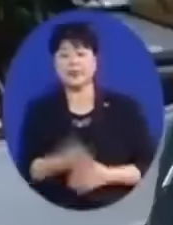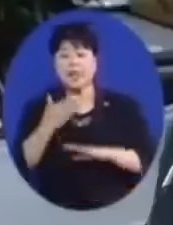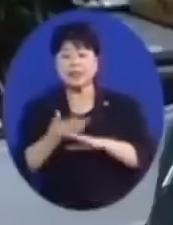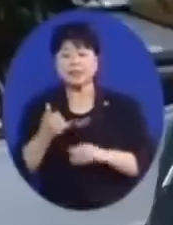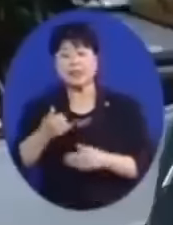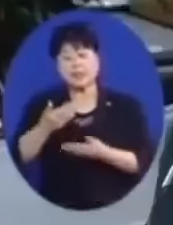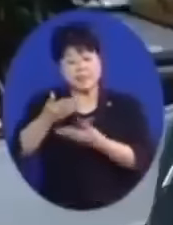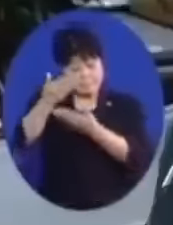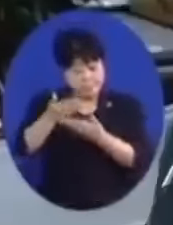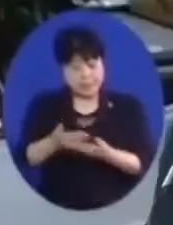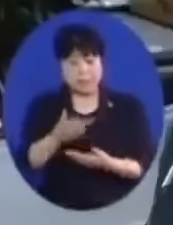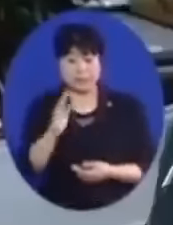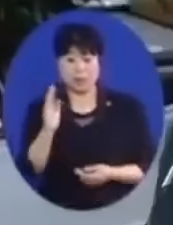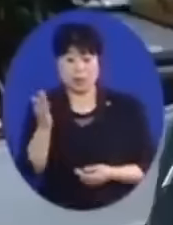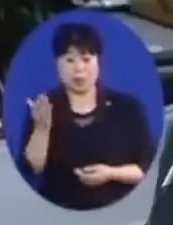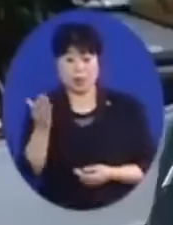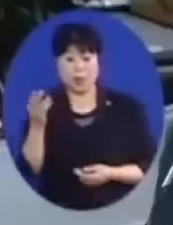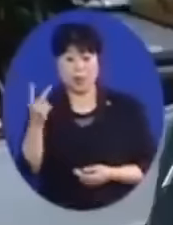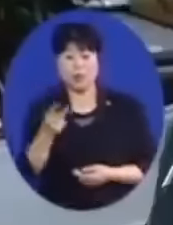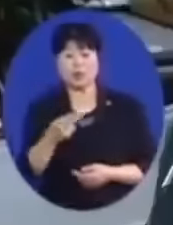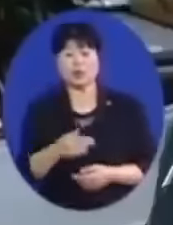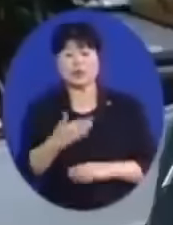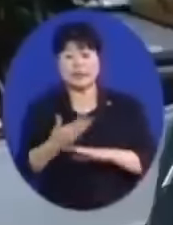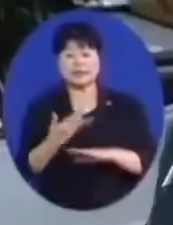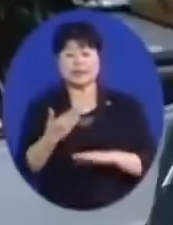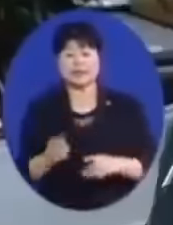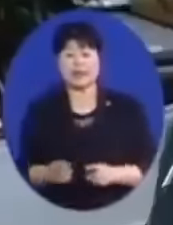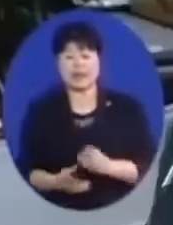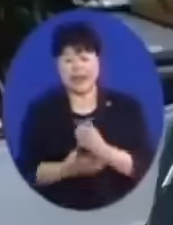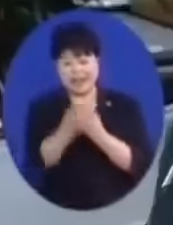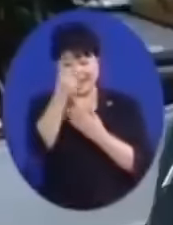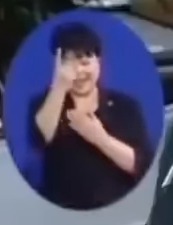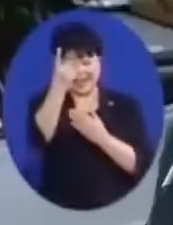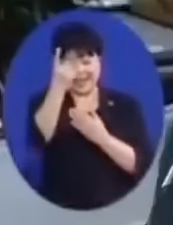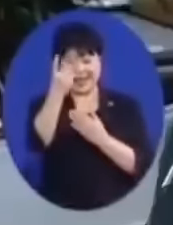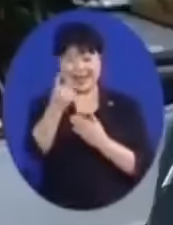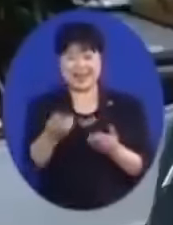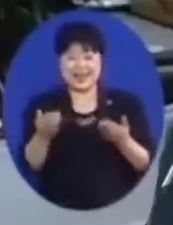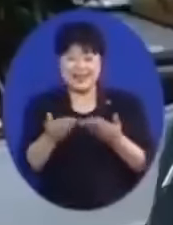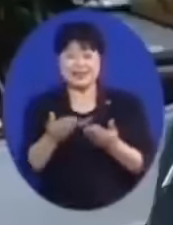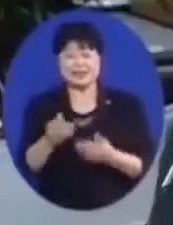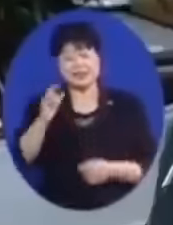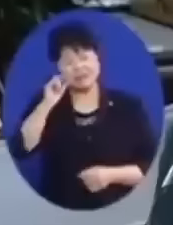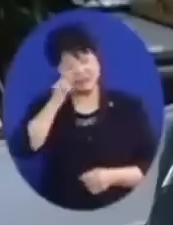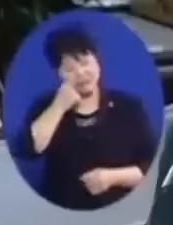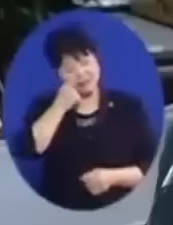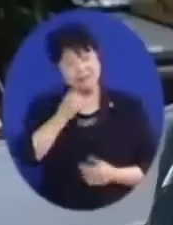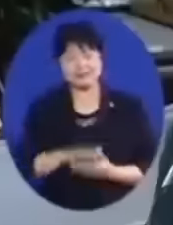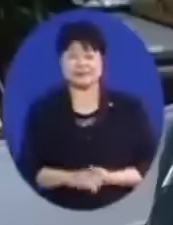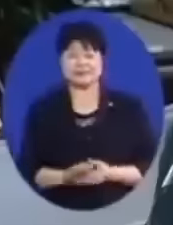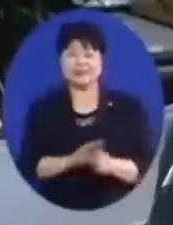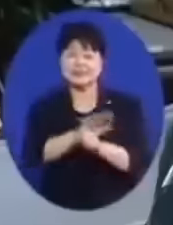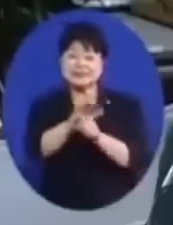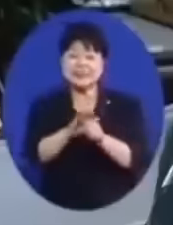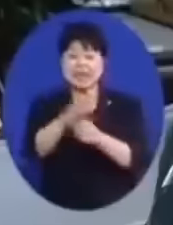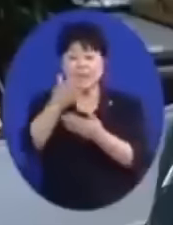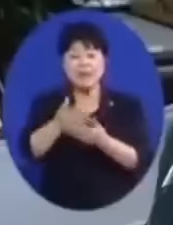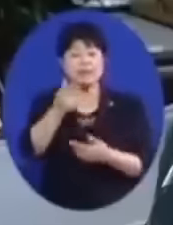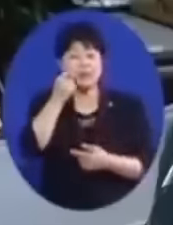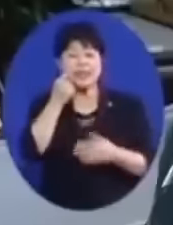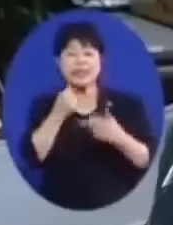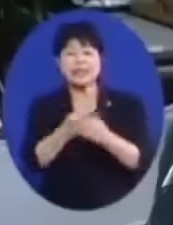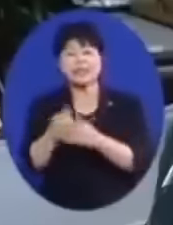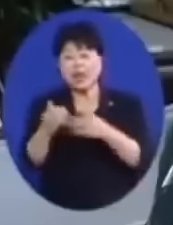남을 받아들이고 남과 하나가 되는 이러한 일을 좀처럼 하지 못합니다. 사랑을 받지